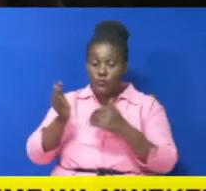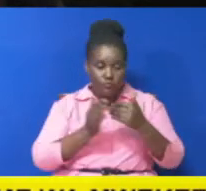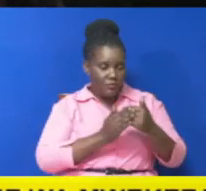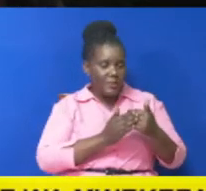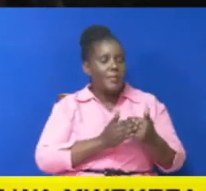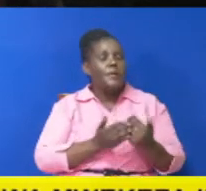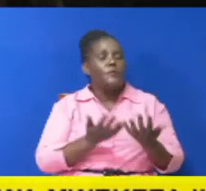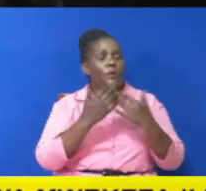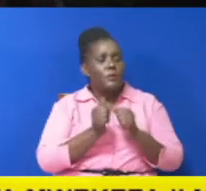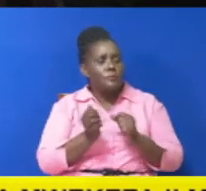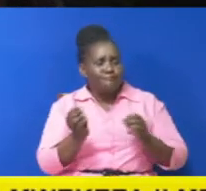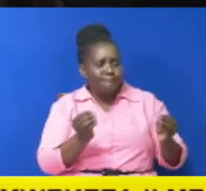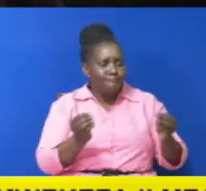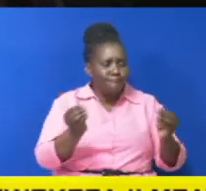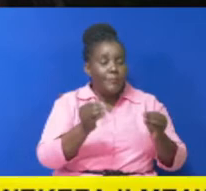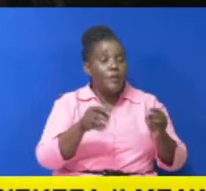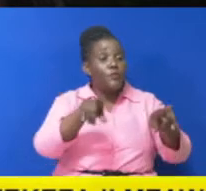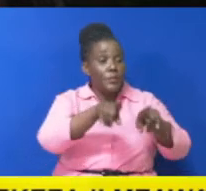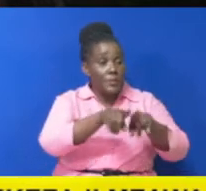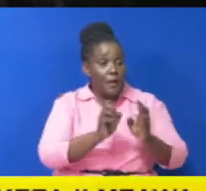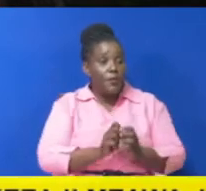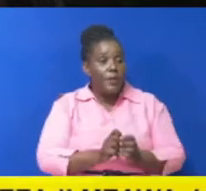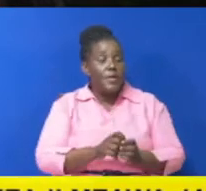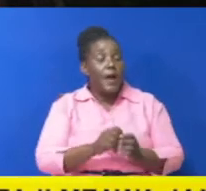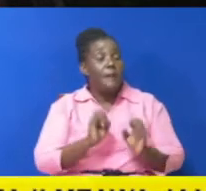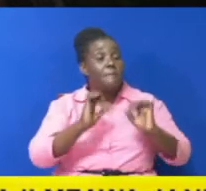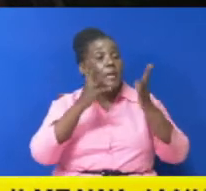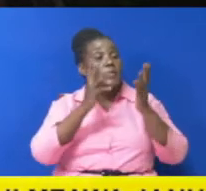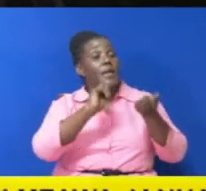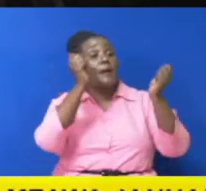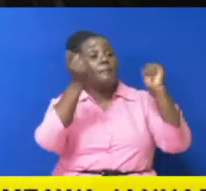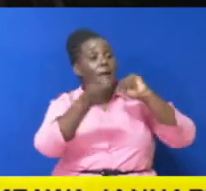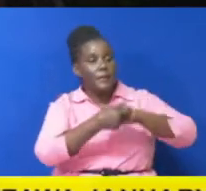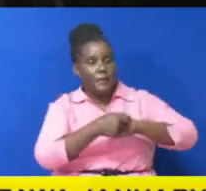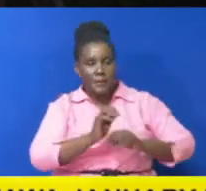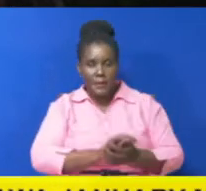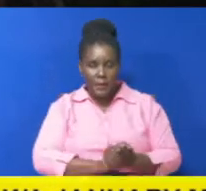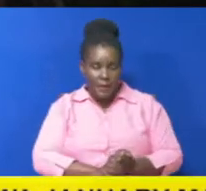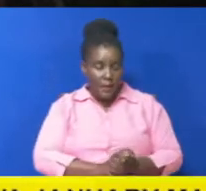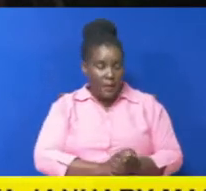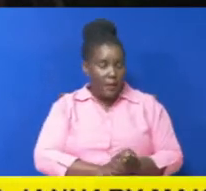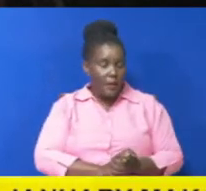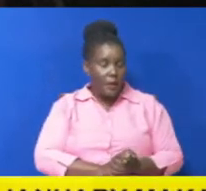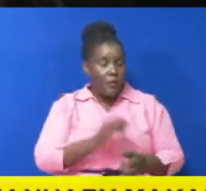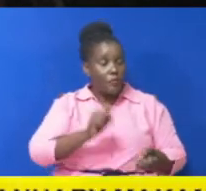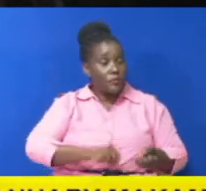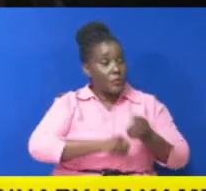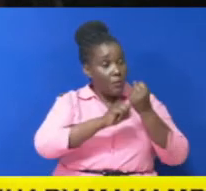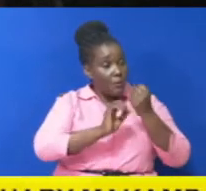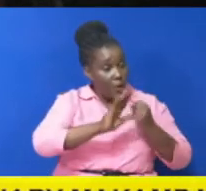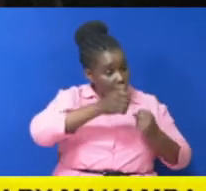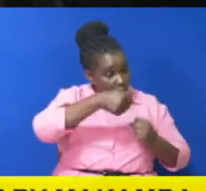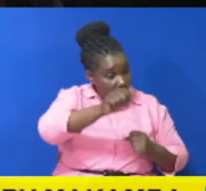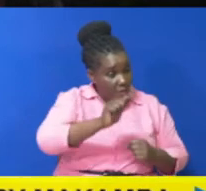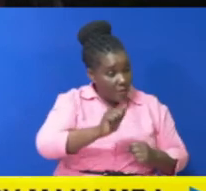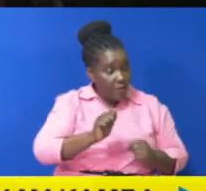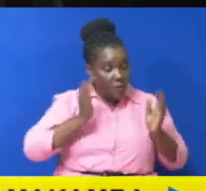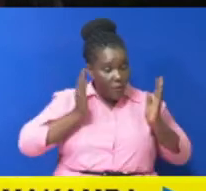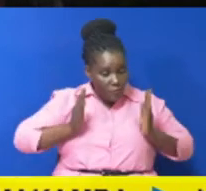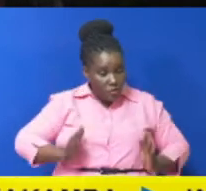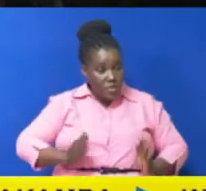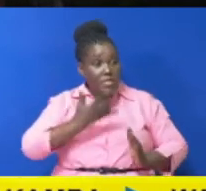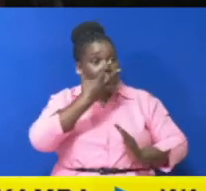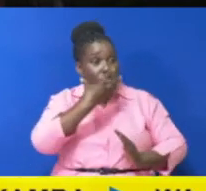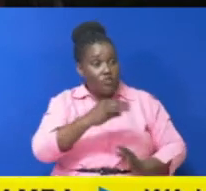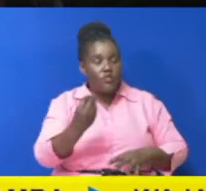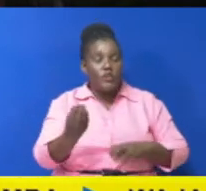chachu, wakaishi maisha ambayo sasa maisha chanya kwa ustawi wao binafsi, wa maisha ya kiroho, ya kimwili, lakini kwa ustawi